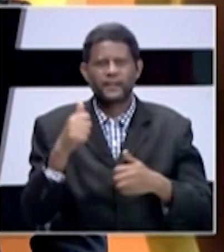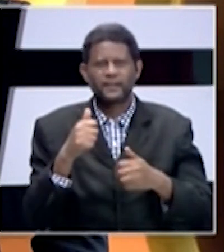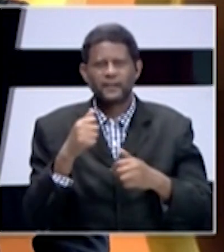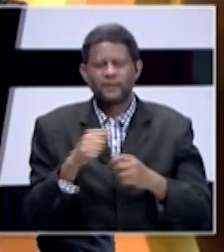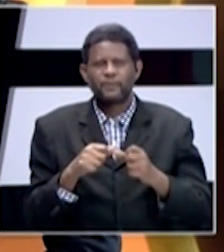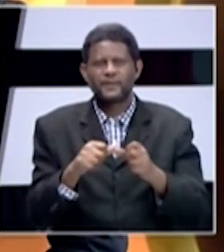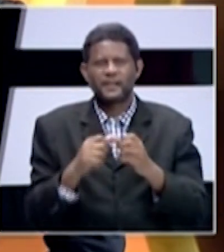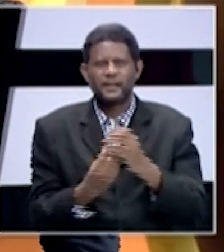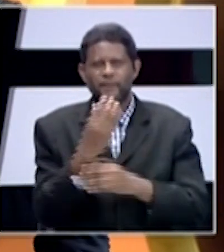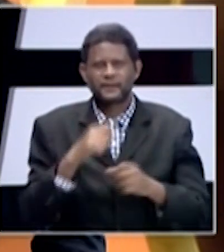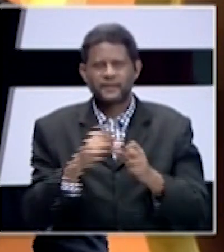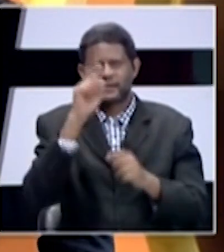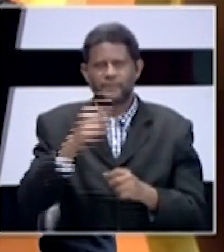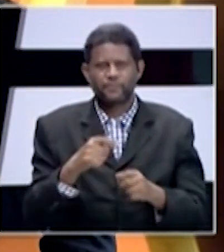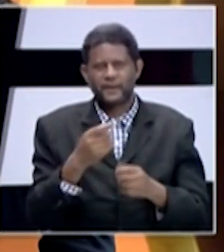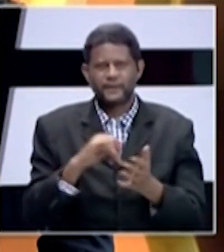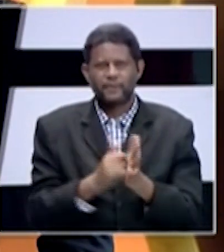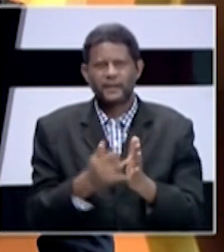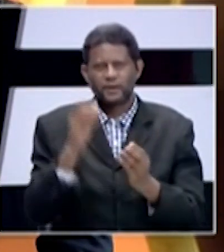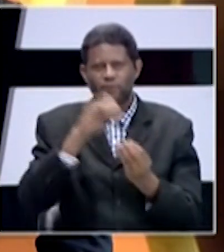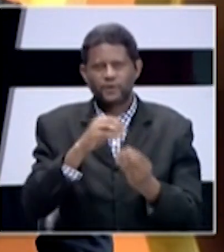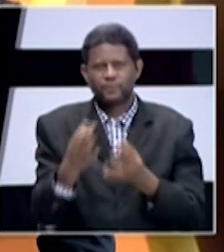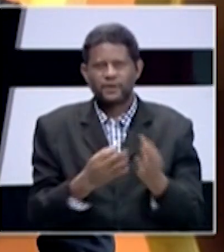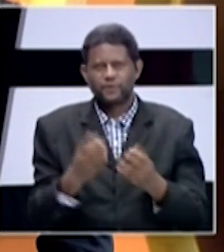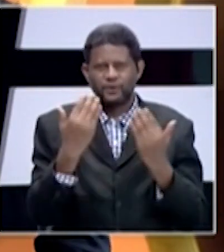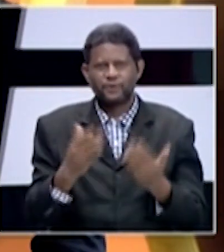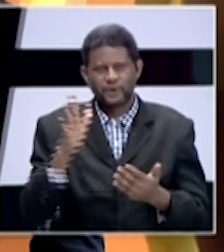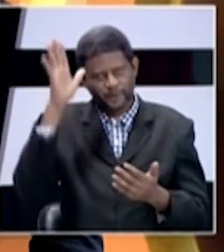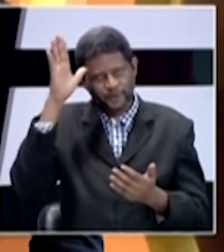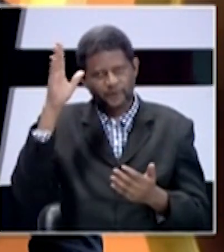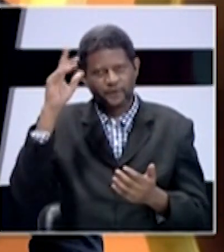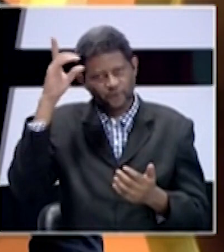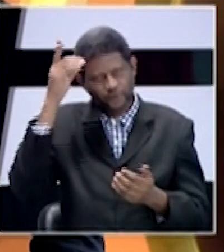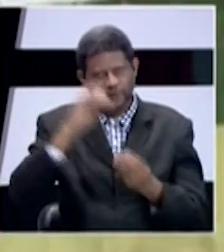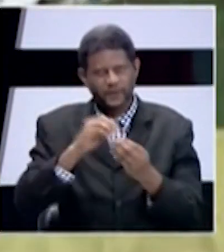كأتزل كامز قبا دما واسيخو محابيرم هزوون قارة مسقال كيروسو سخلاوا